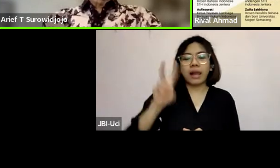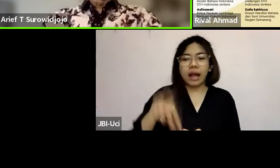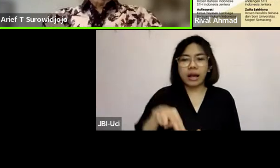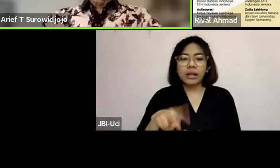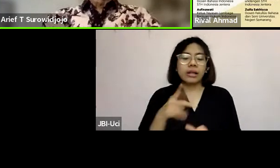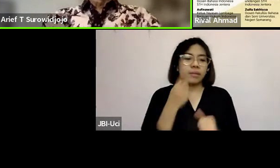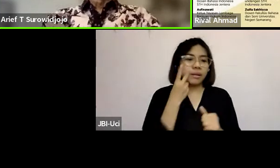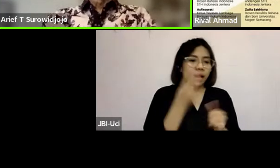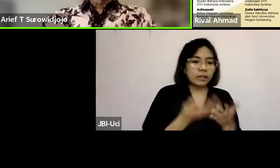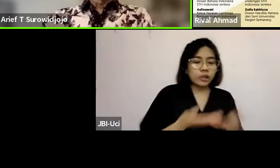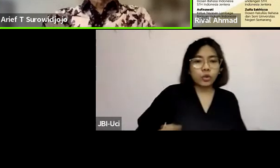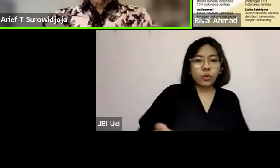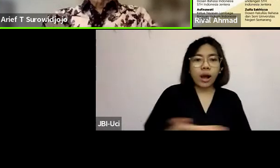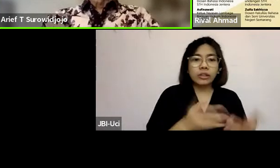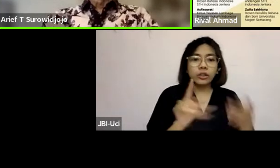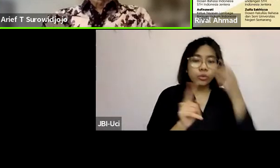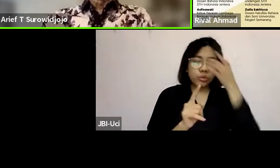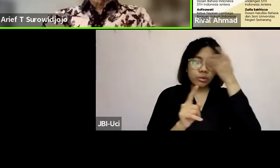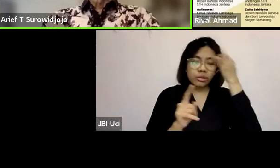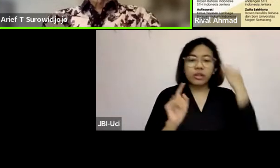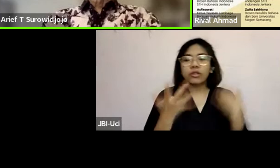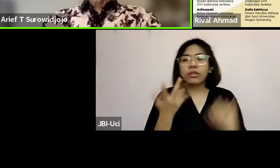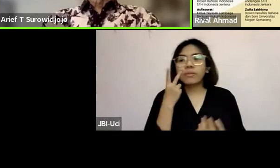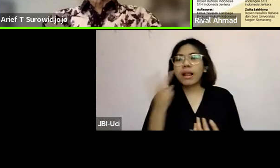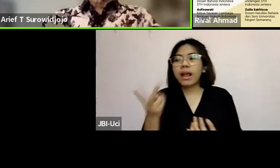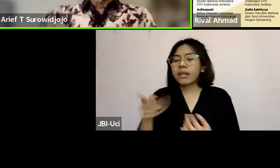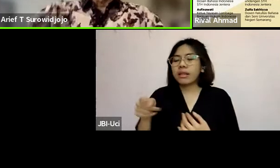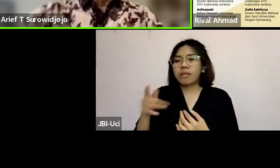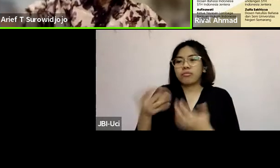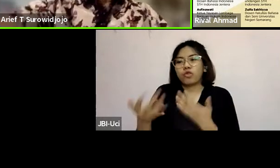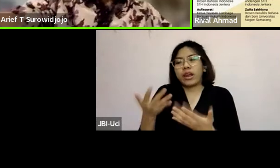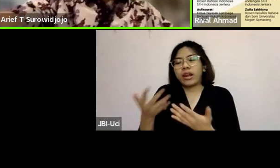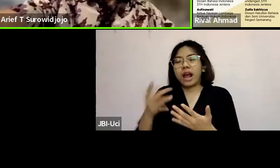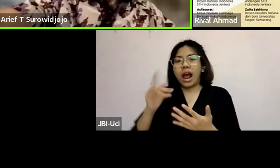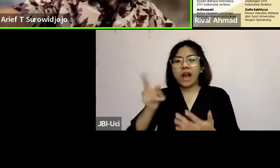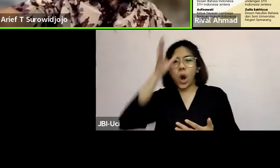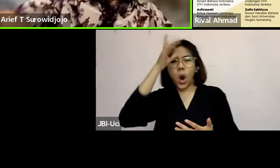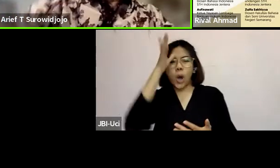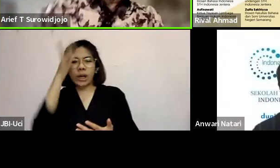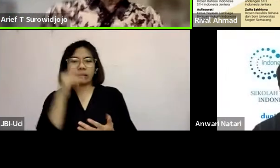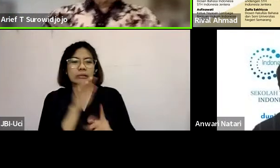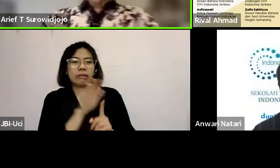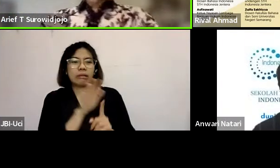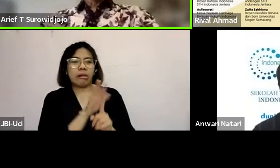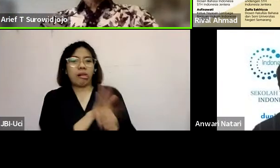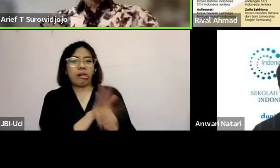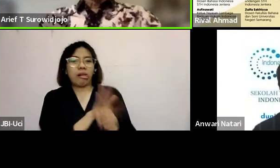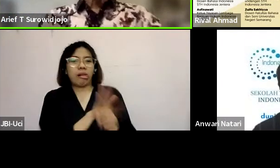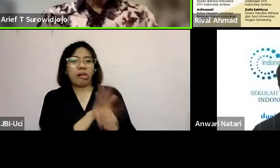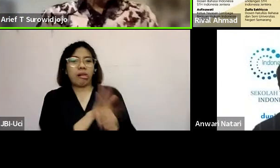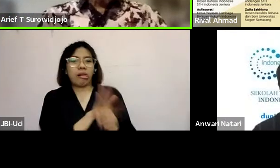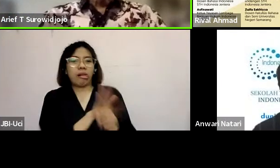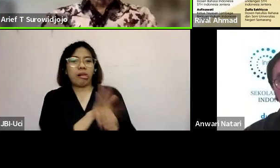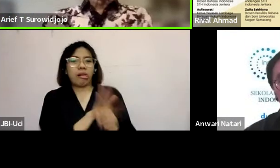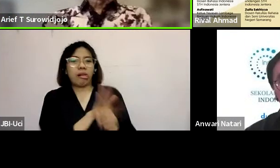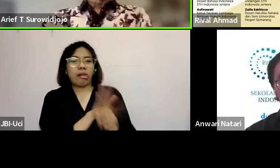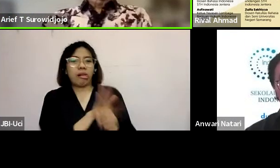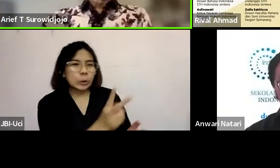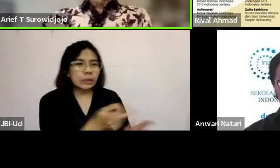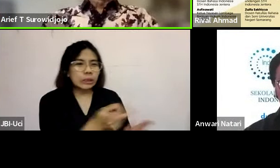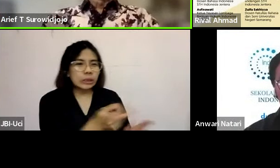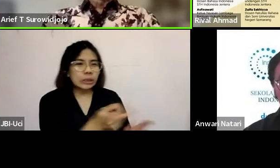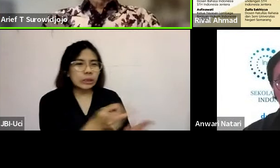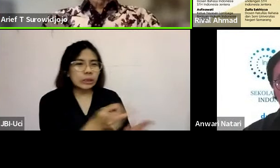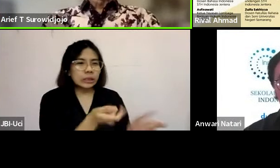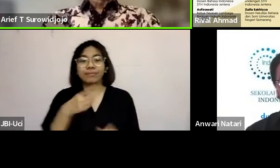dan juga jauh dari alat yang bisa dimanipulasi oleh mereka yang tertindas dan sesat pikir Akhir kata selamat berdiskusi